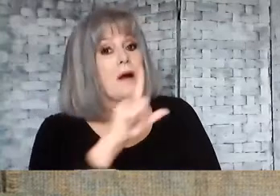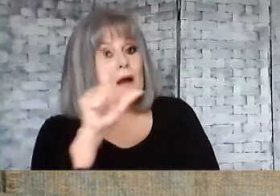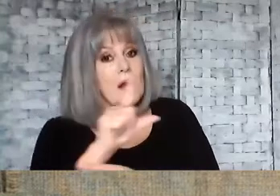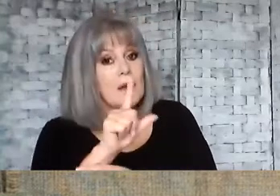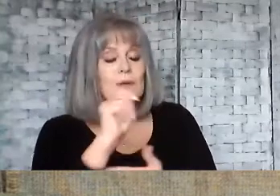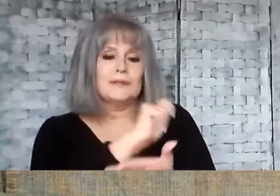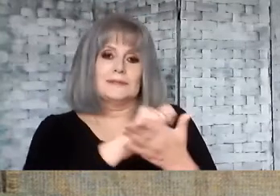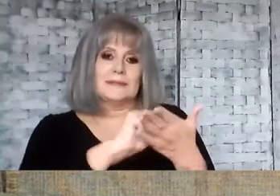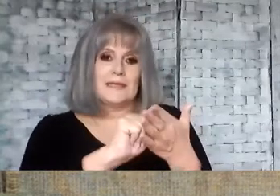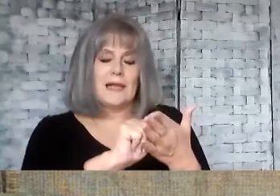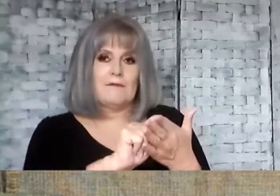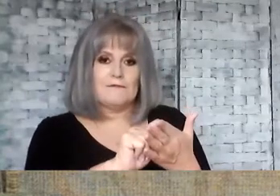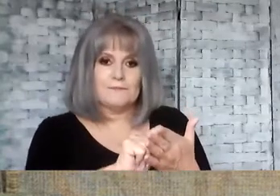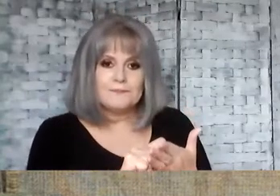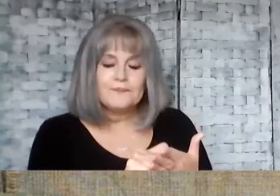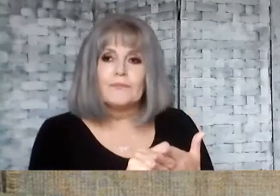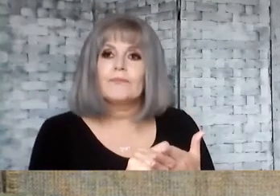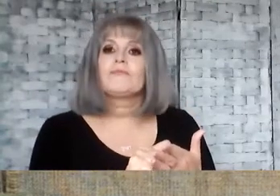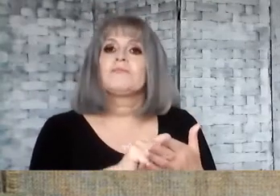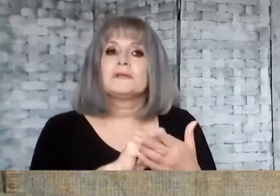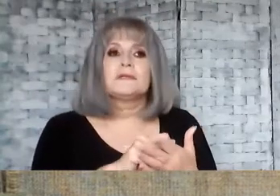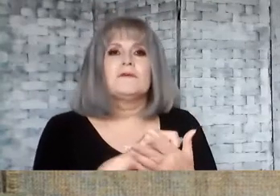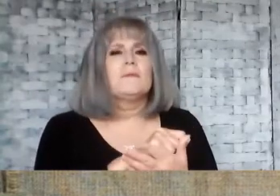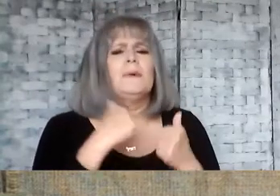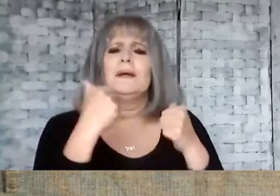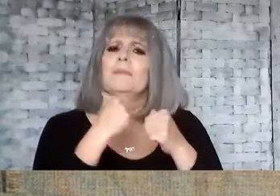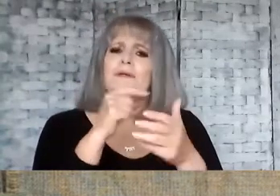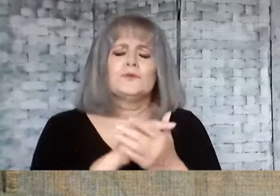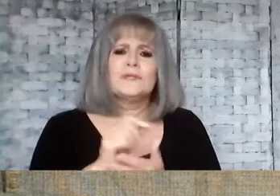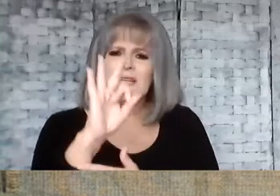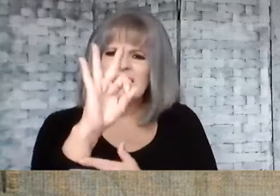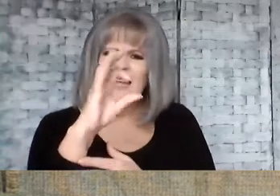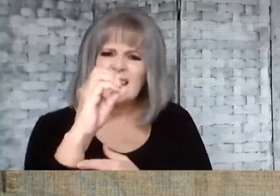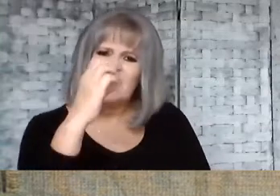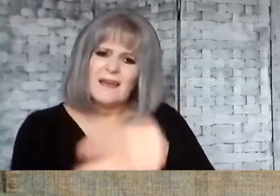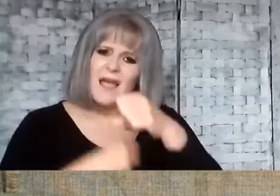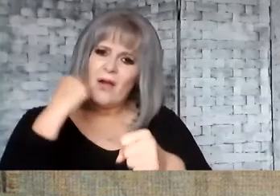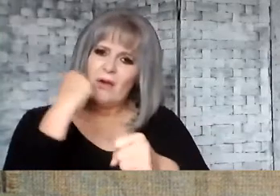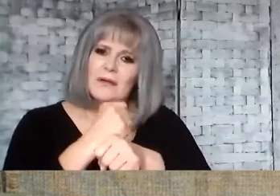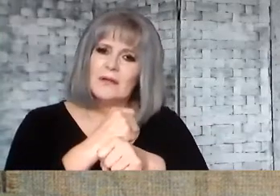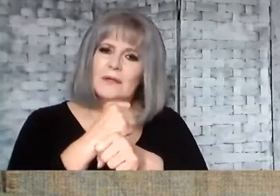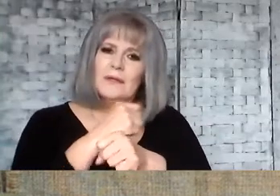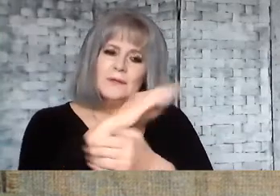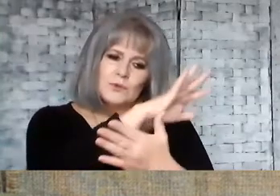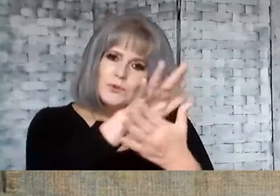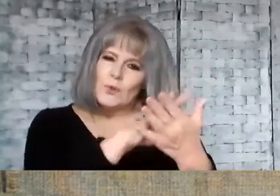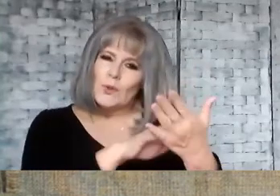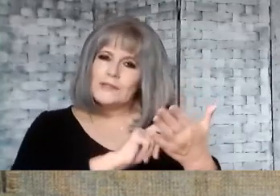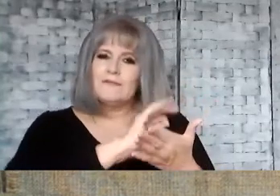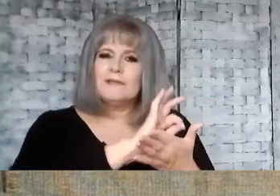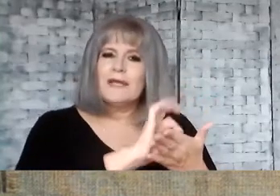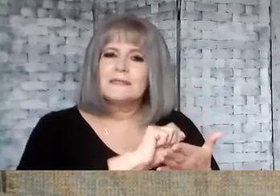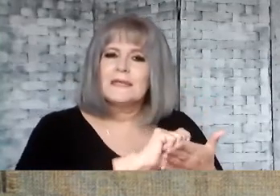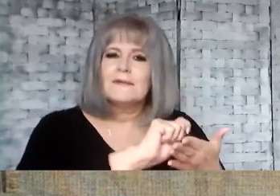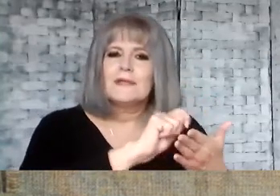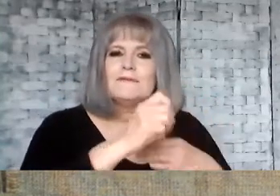skryf? Hy het oor die 30 jaar se verhale wat hy kan vertel, maar hy vertel hierdie een, want dit is vir jou